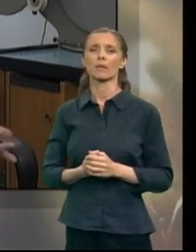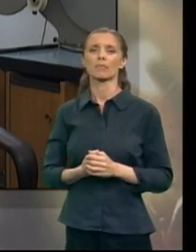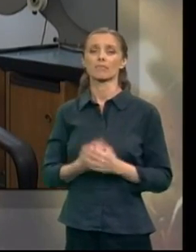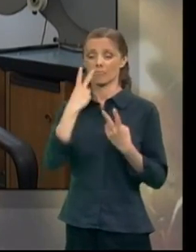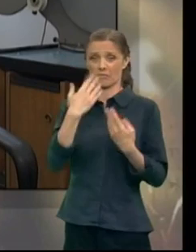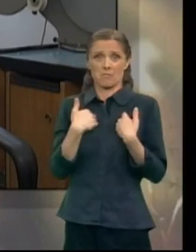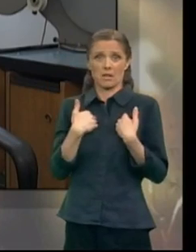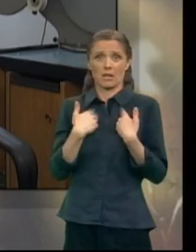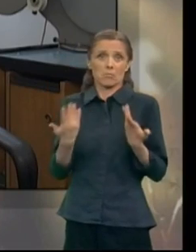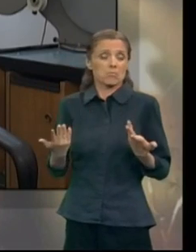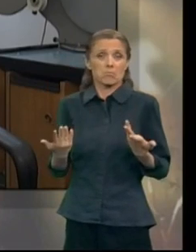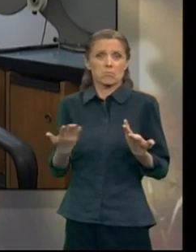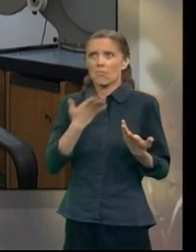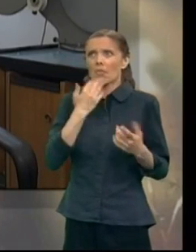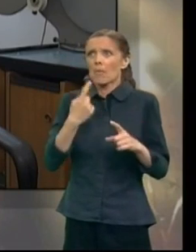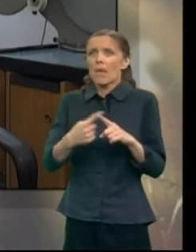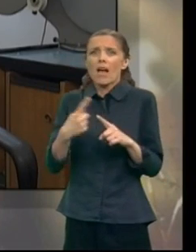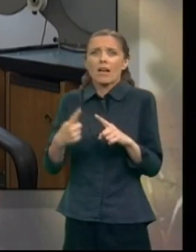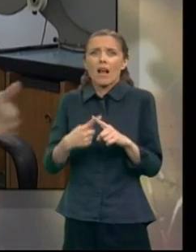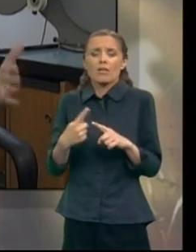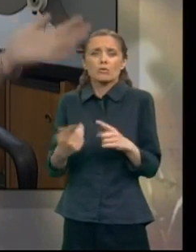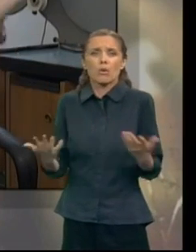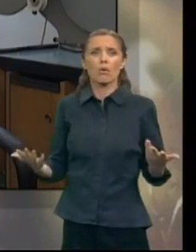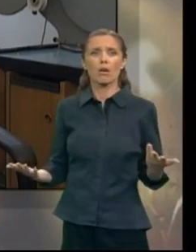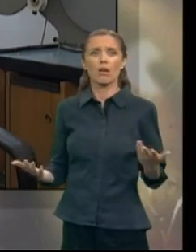Vidite mene, prosto nemate razloga